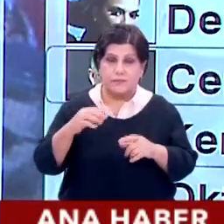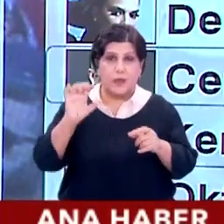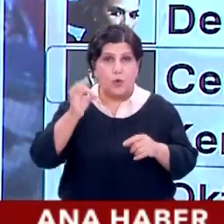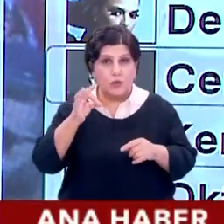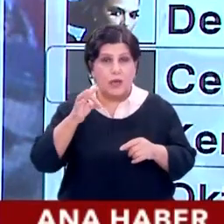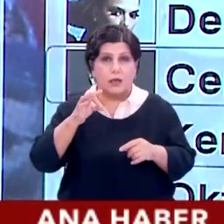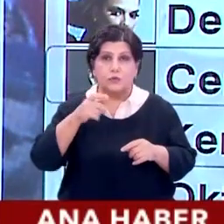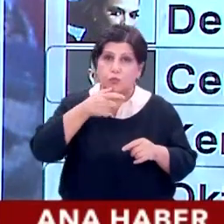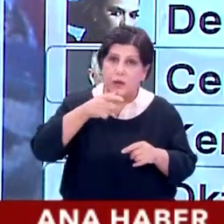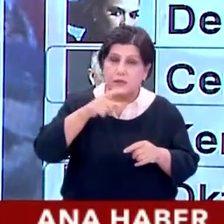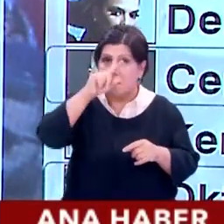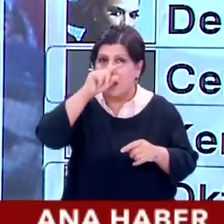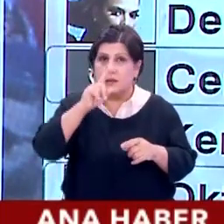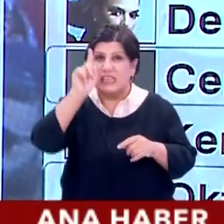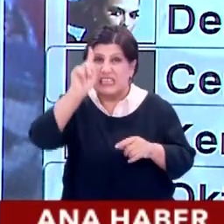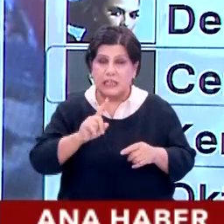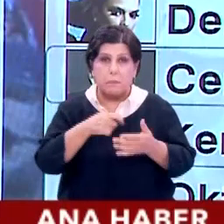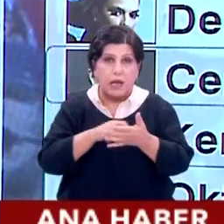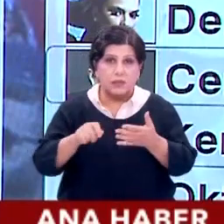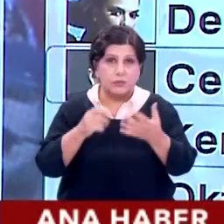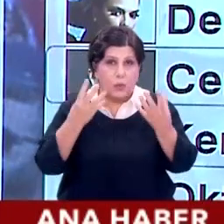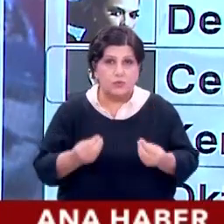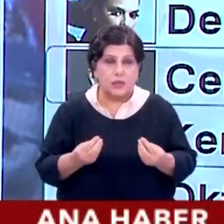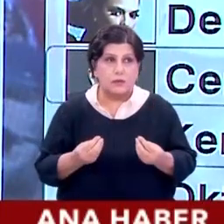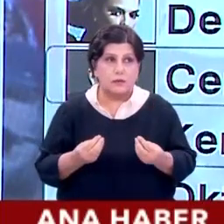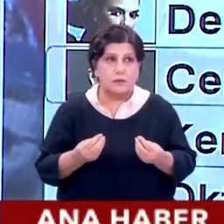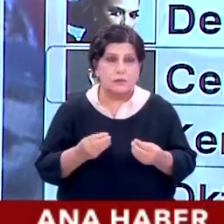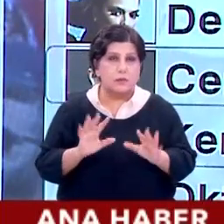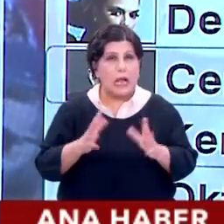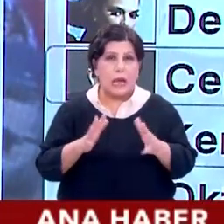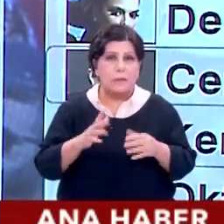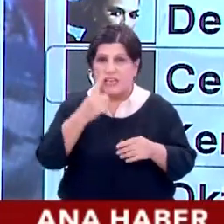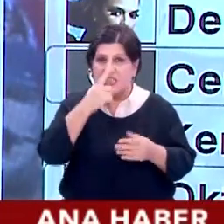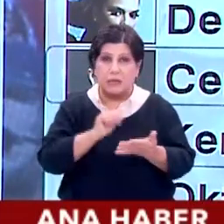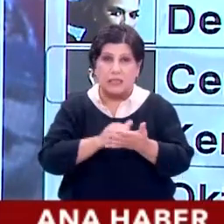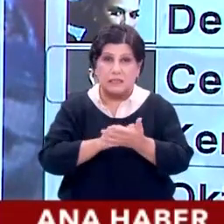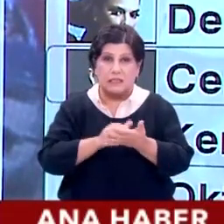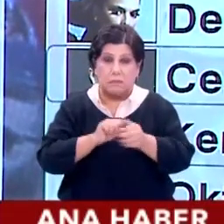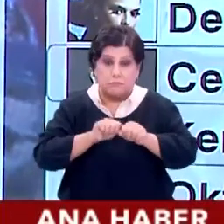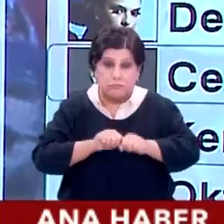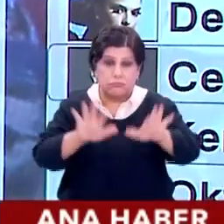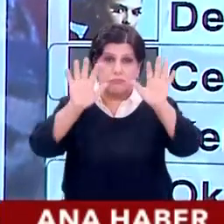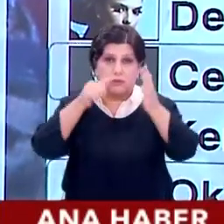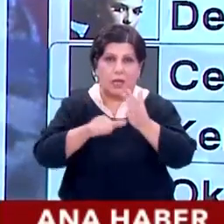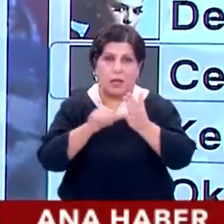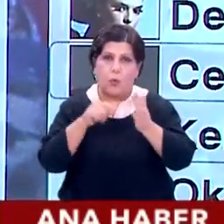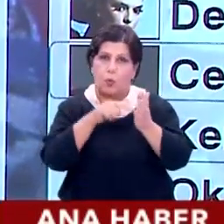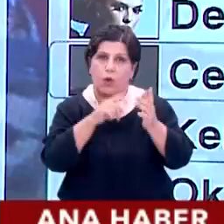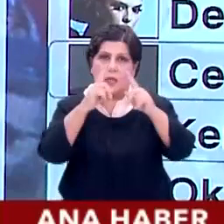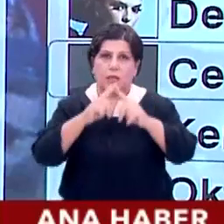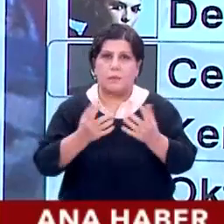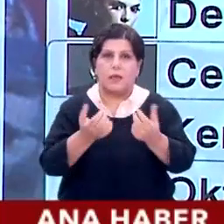maaşlarını alacak Biz nisanda ilk aylığı alırsak galiba resmi gazetede yayınlandığı tarihi baz alınacak